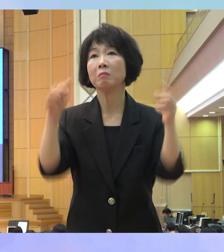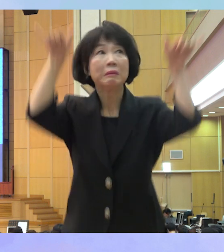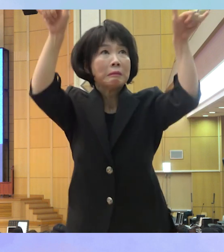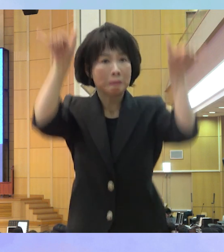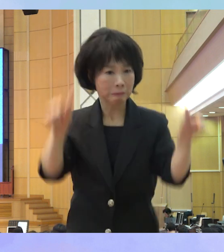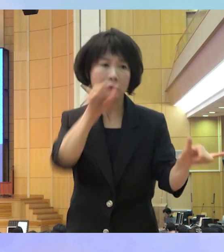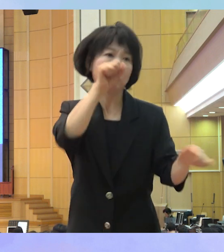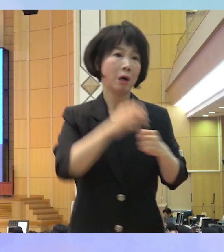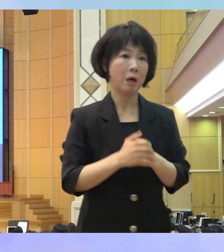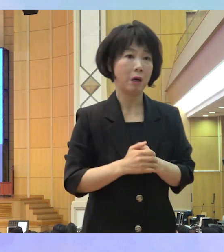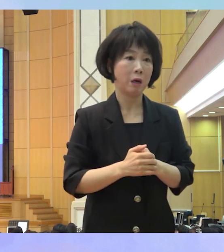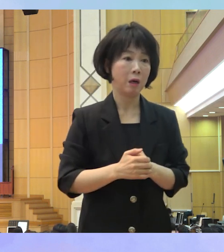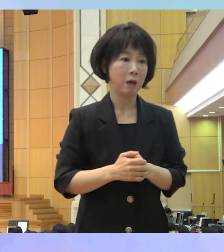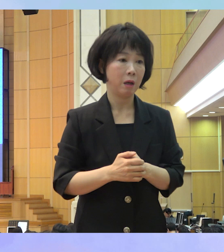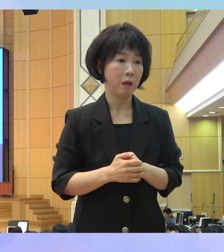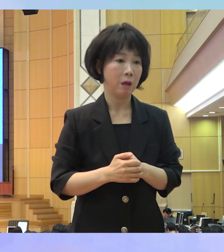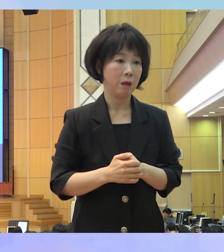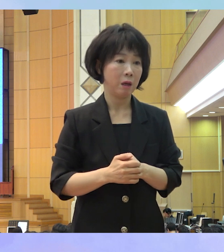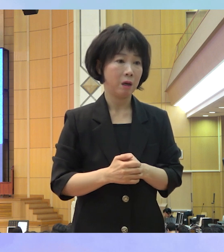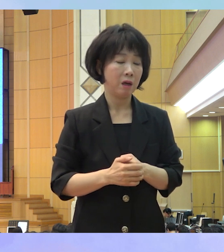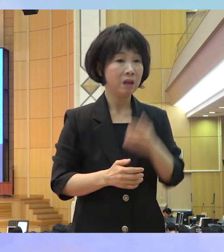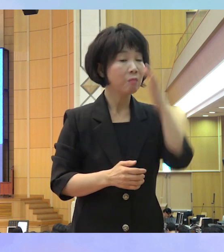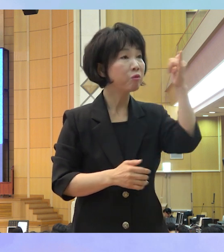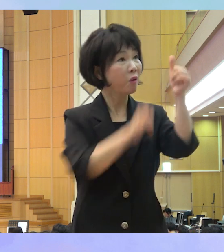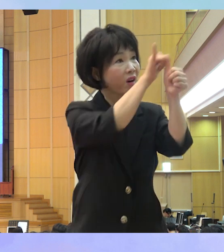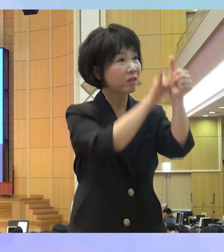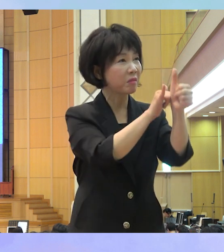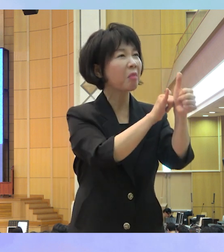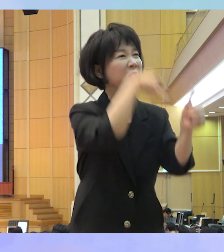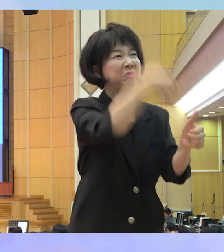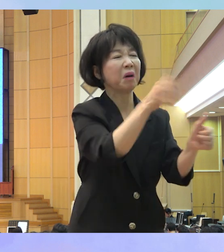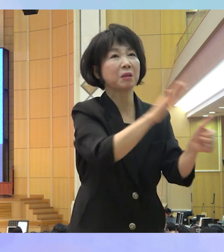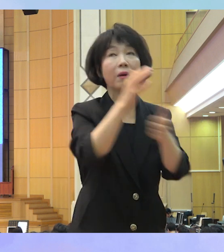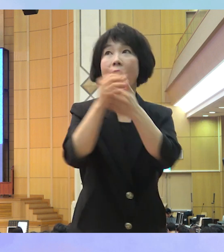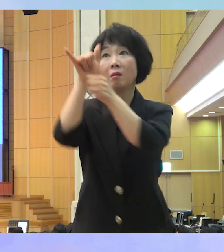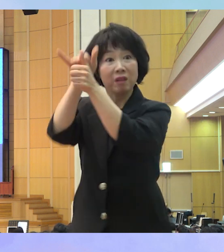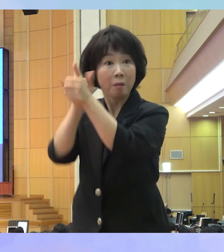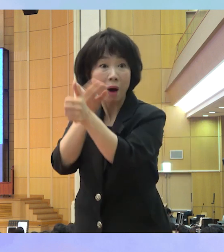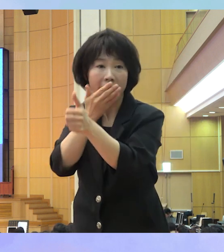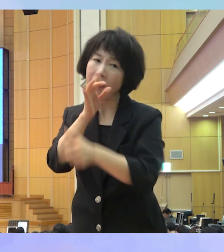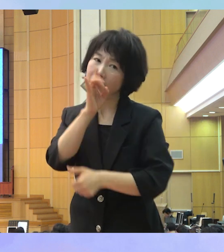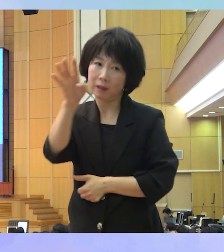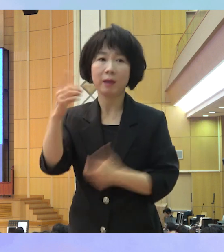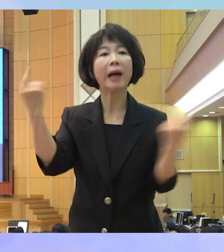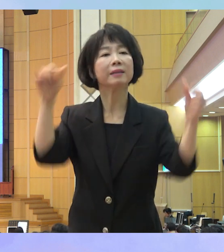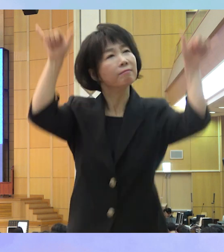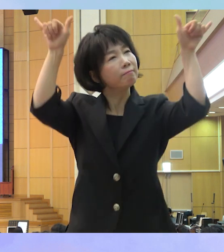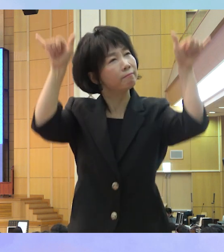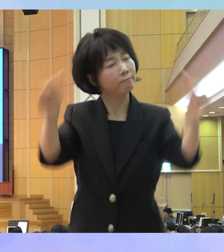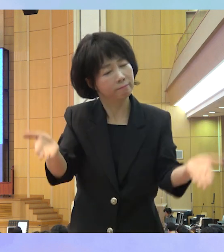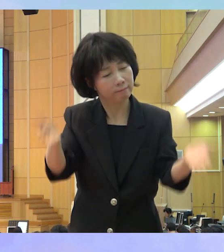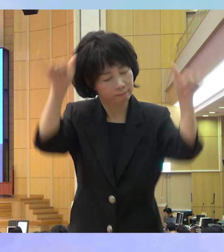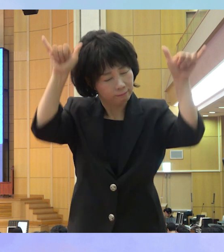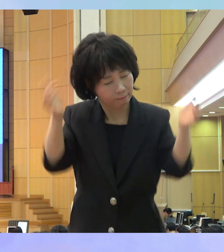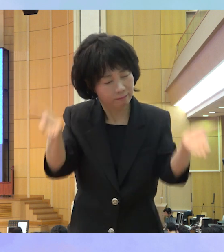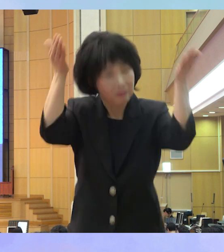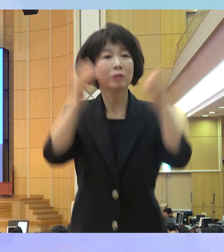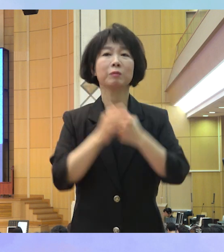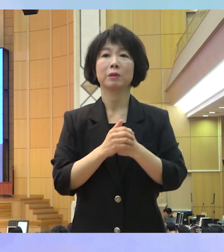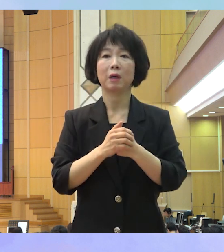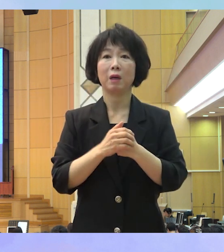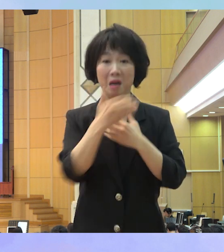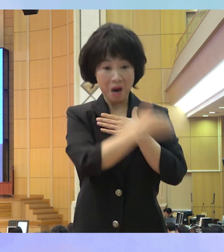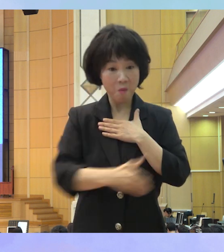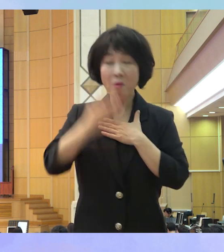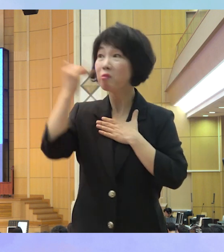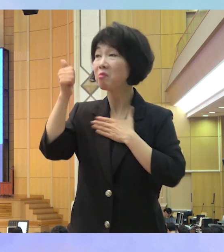못하면서 하나님을 어떻게 잘 섬겼다고 말할 수 있겠느냐 이런 말도 있어요. 너희들이 육적인 부모도